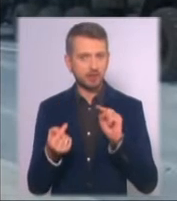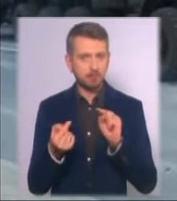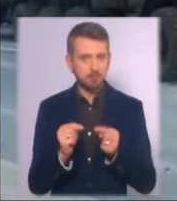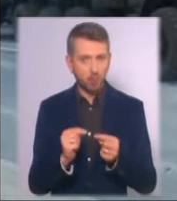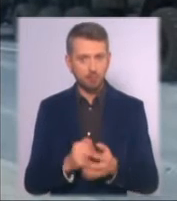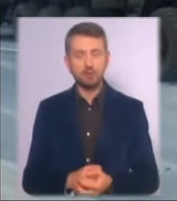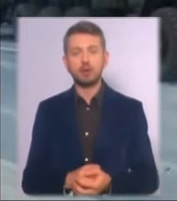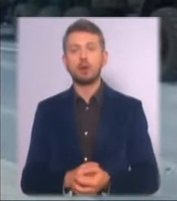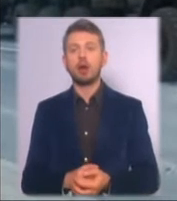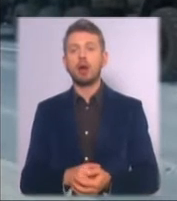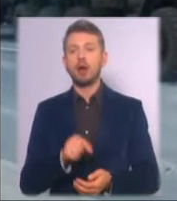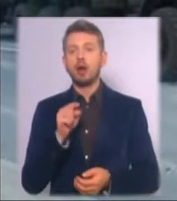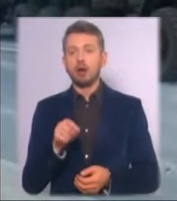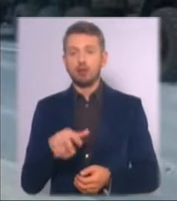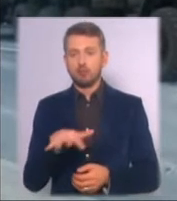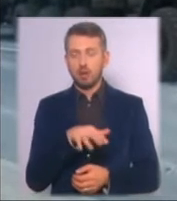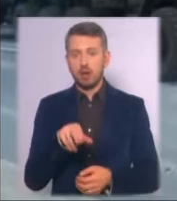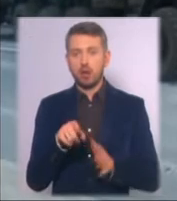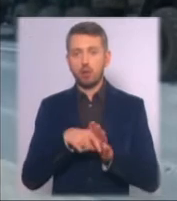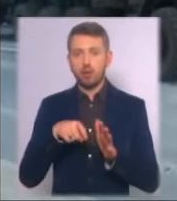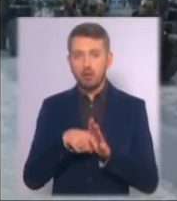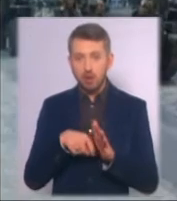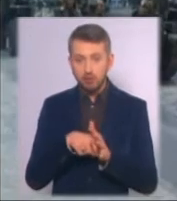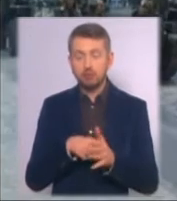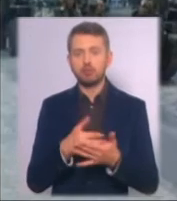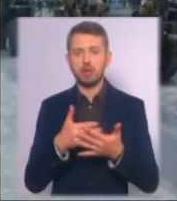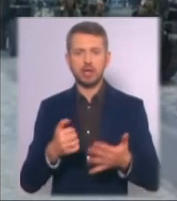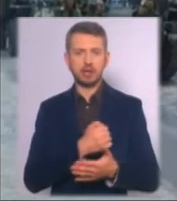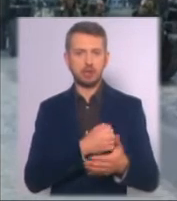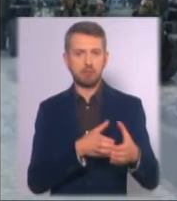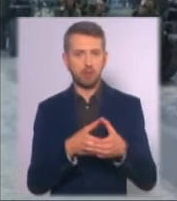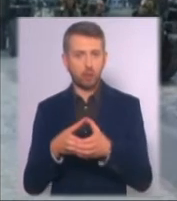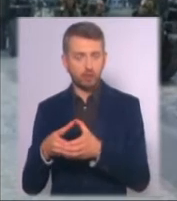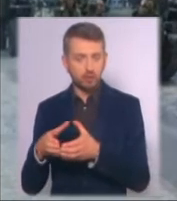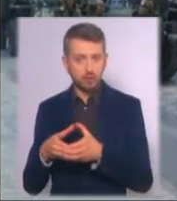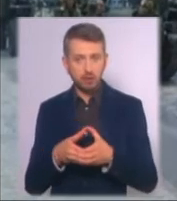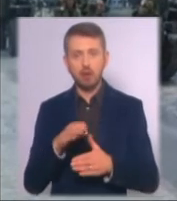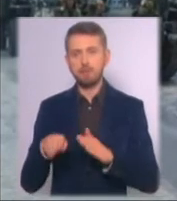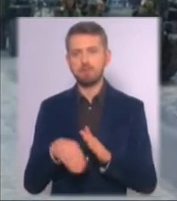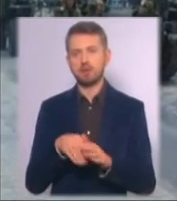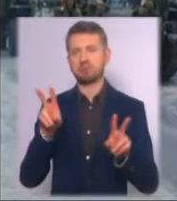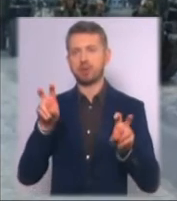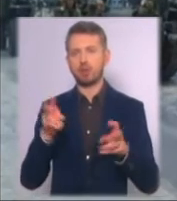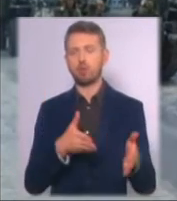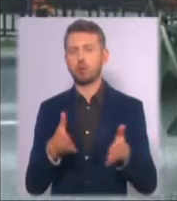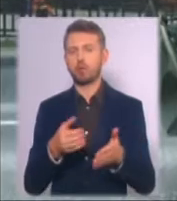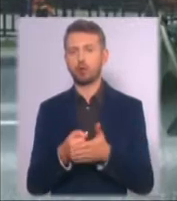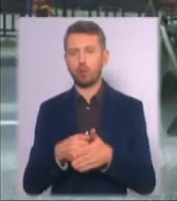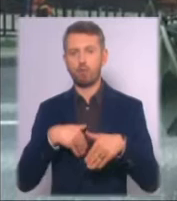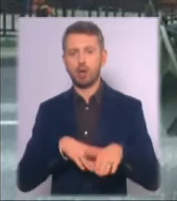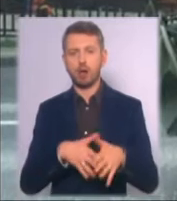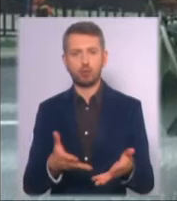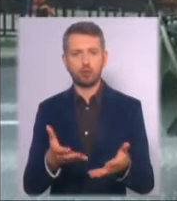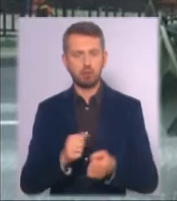Донецька підрозділи противника, які базуються у Спартаку, Путилівці та у районі ДАБ селища Веселе, під егідою підготовки до параду отримали